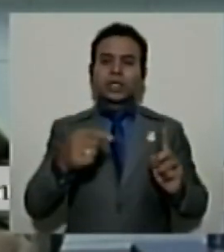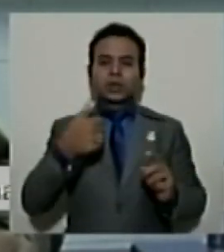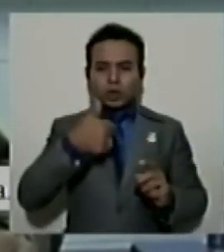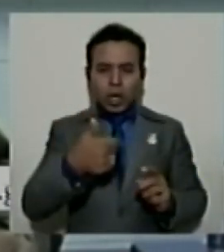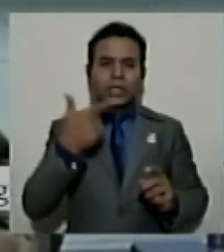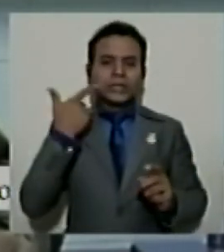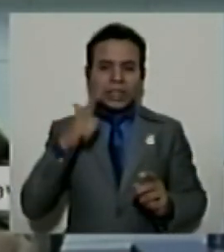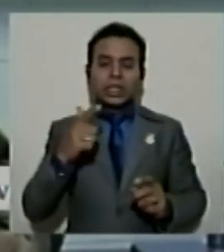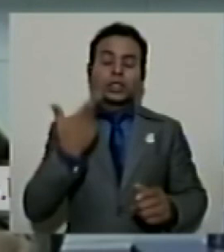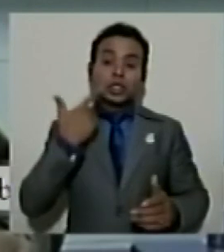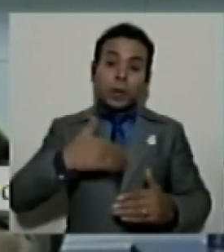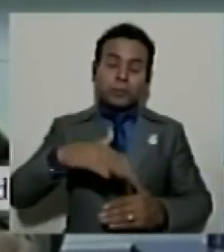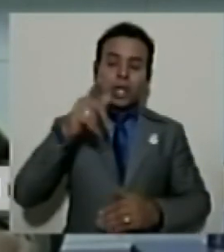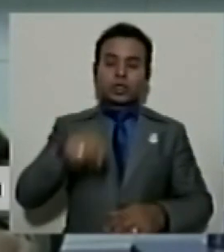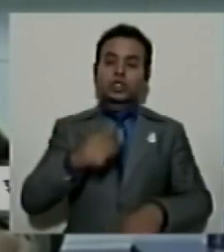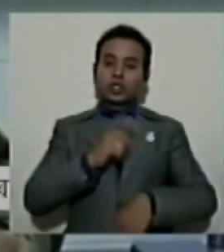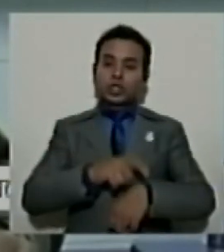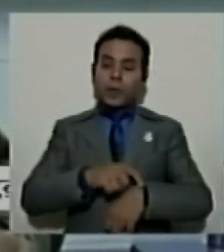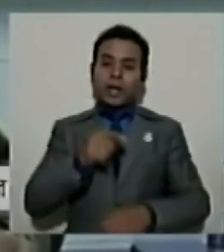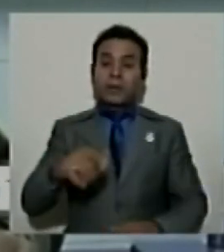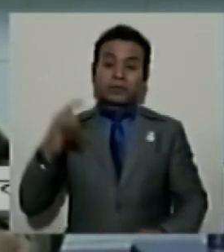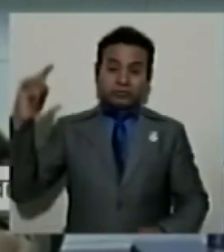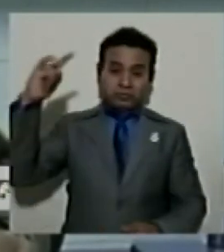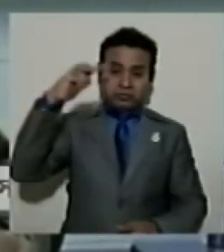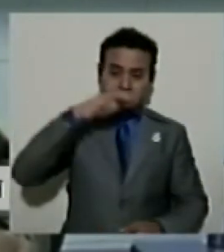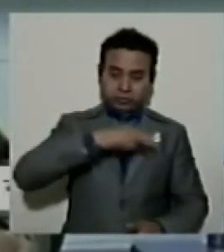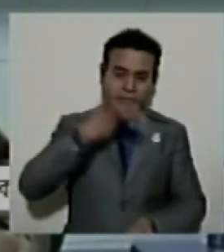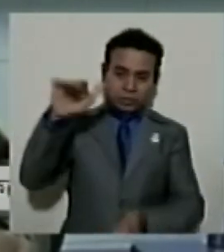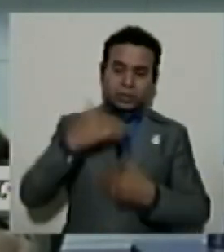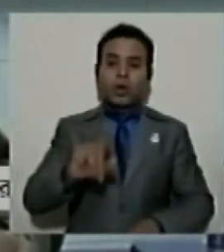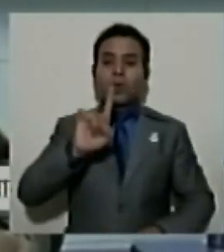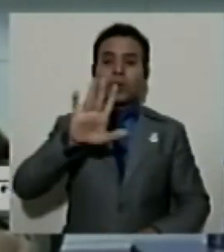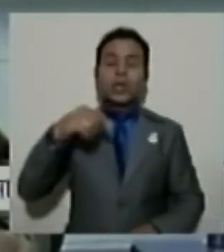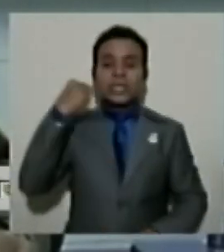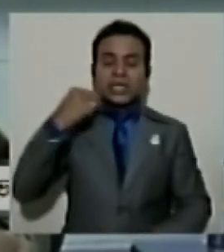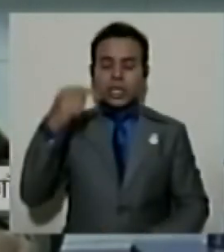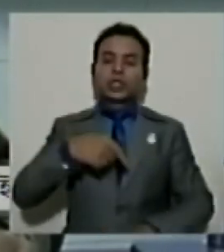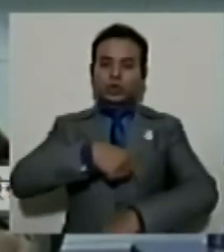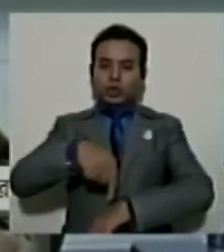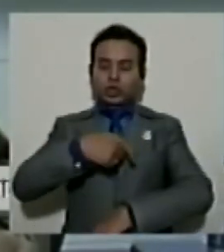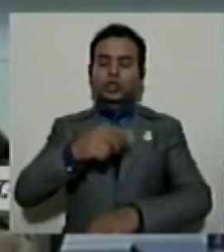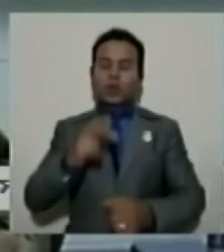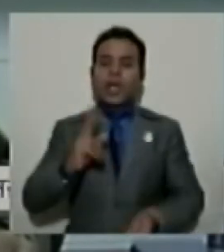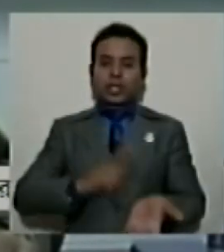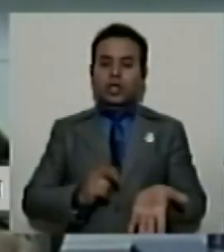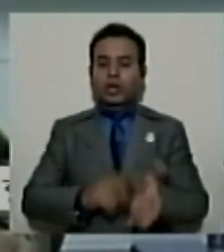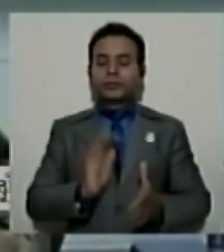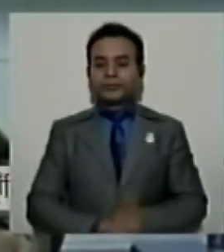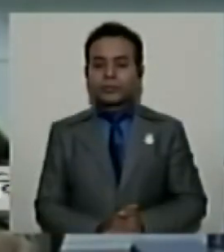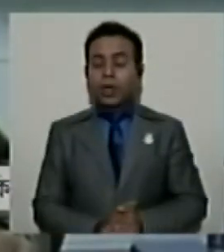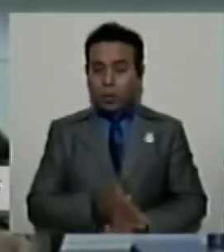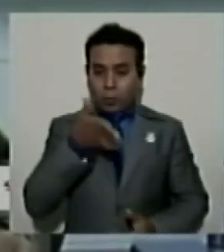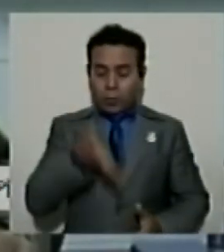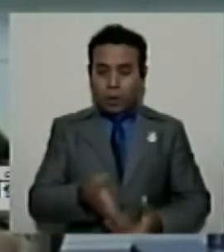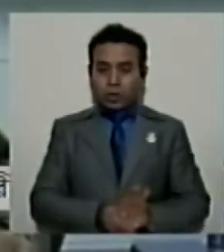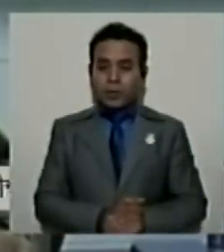15 দিন বা 20 দিনের মধ্যে সেটা এসে উপস্থিত হয়। বর্তমানে আমাদের এই যে N95 আমরা যেটা বলি তার সাথে আরও অন্যান্য সমমানের মাস্ক আছে